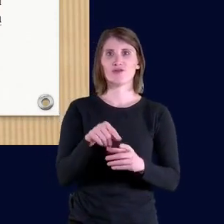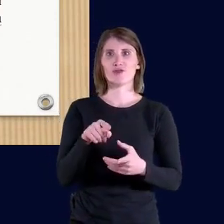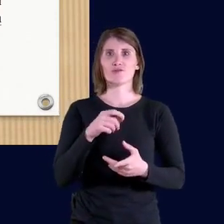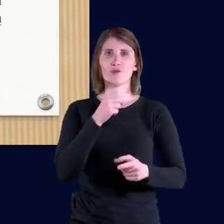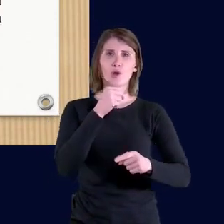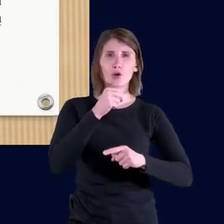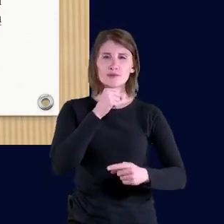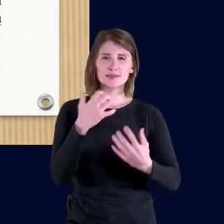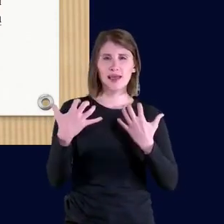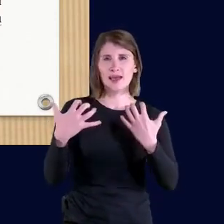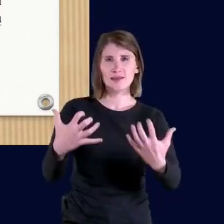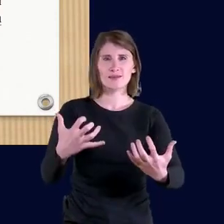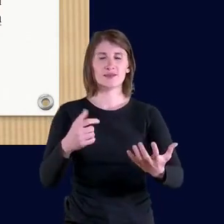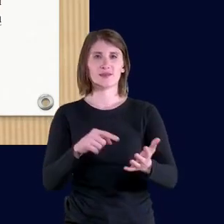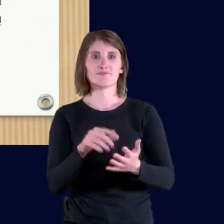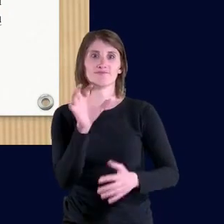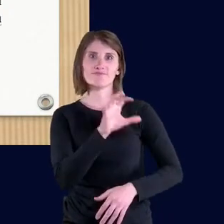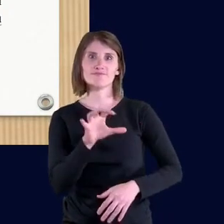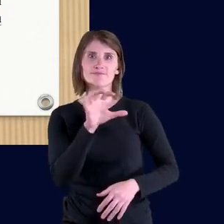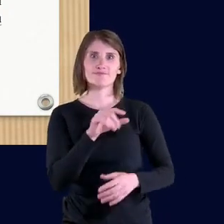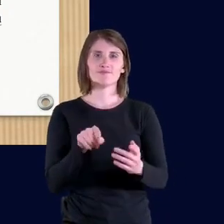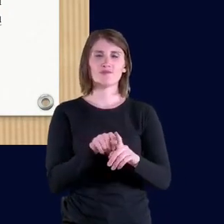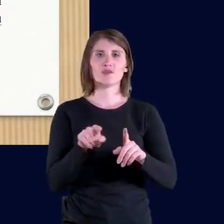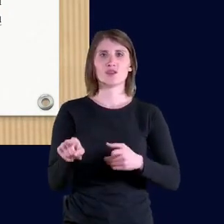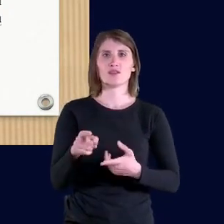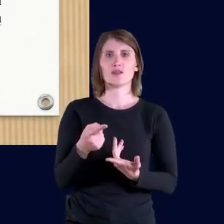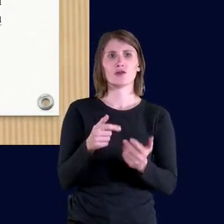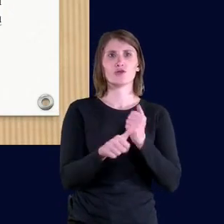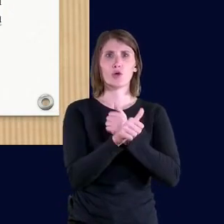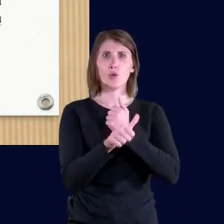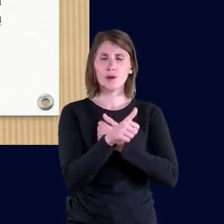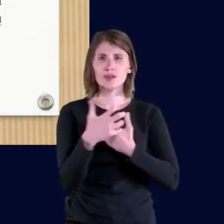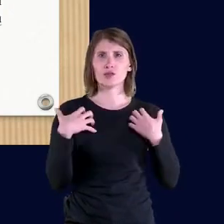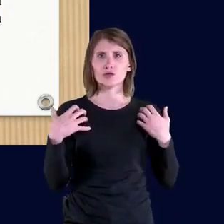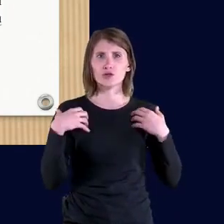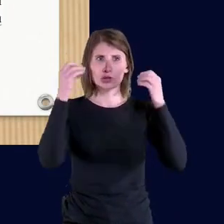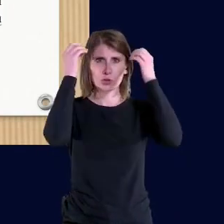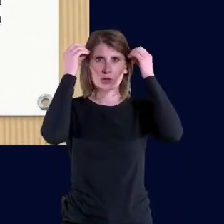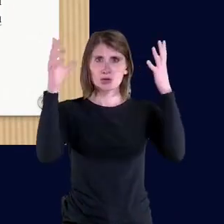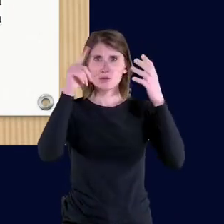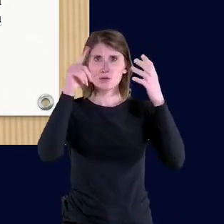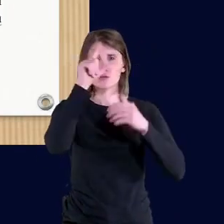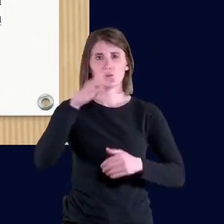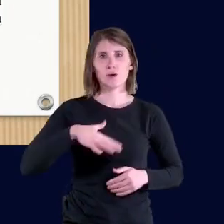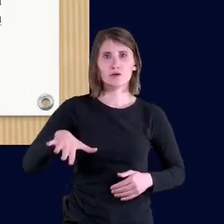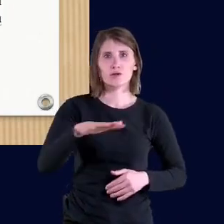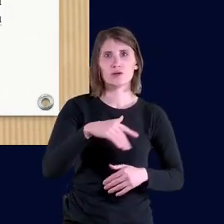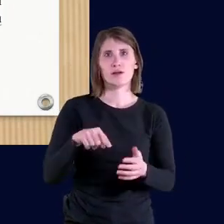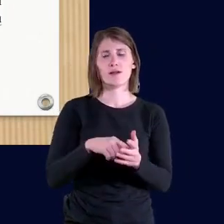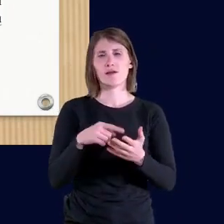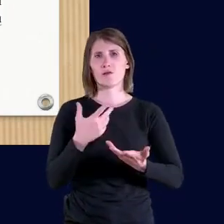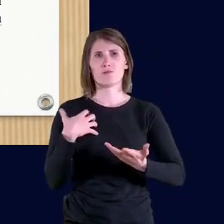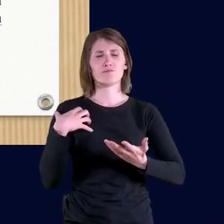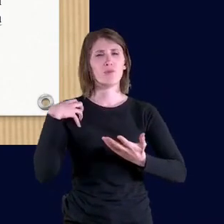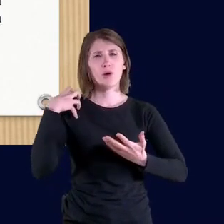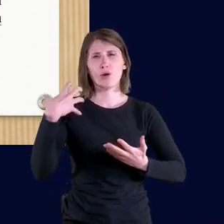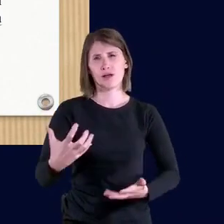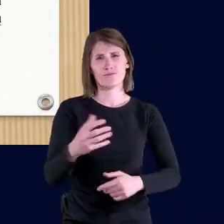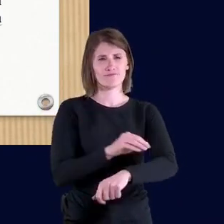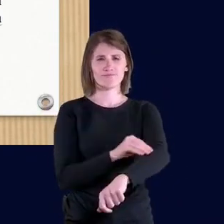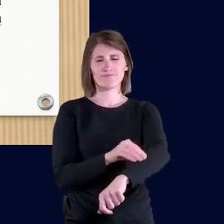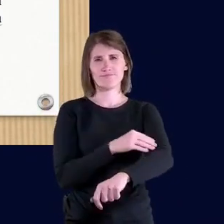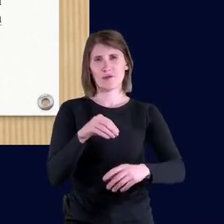koncerty możemy różnego rodzaju mieć dostęp do relacji dokumentów życia kulturalnego społecznego audycje radiowe przez bogate źródło